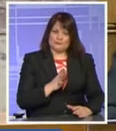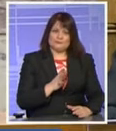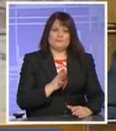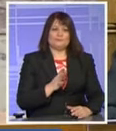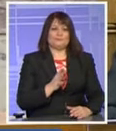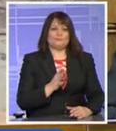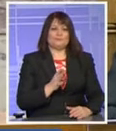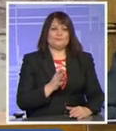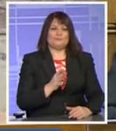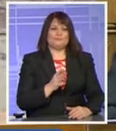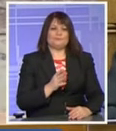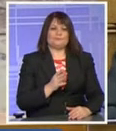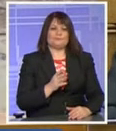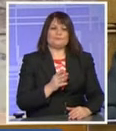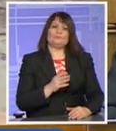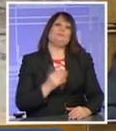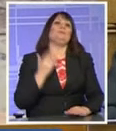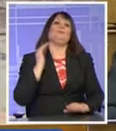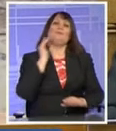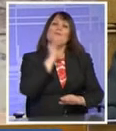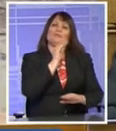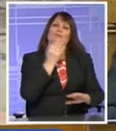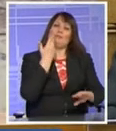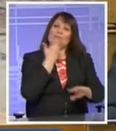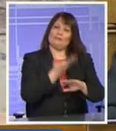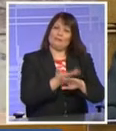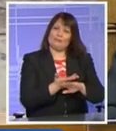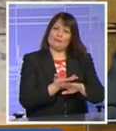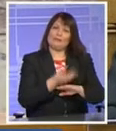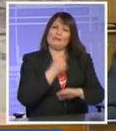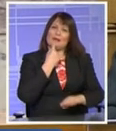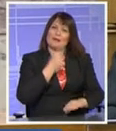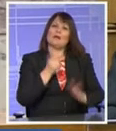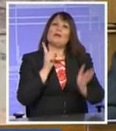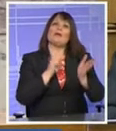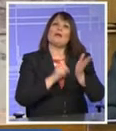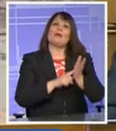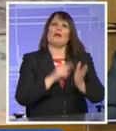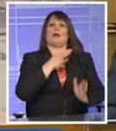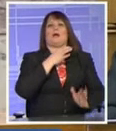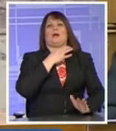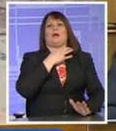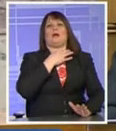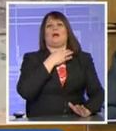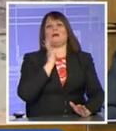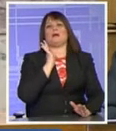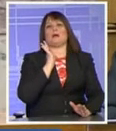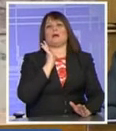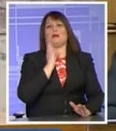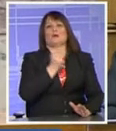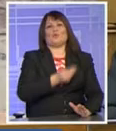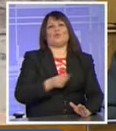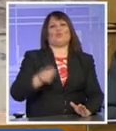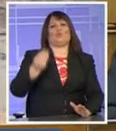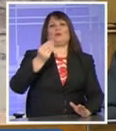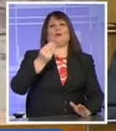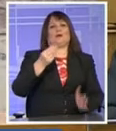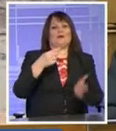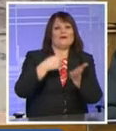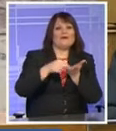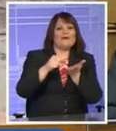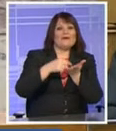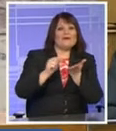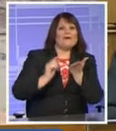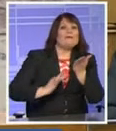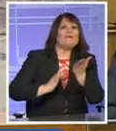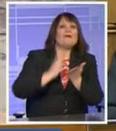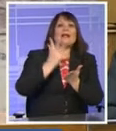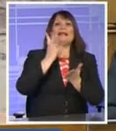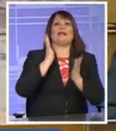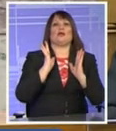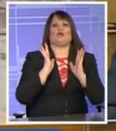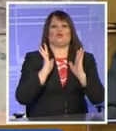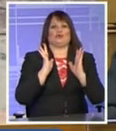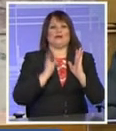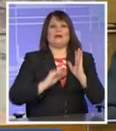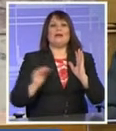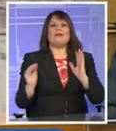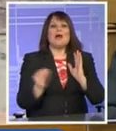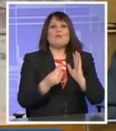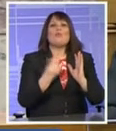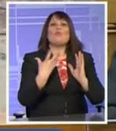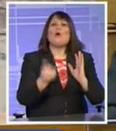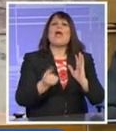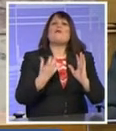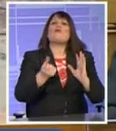έχω υπογραμμίσει, έχω ζητήσει, επιμένω στην αναγκαιότητα περαιτέρω βελτιώσεων του θεσμού αυτού, του Πόθεν